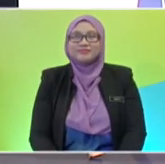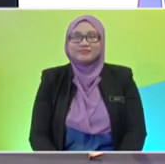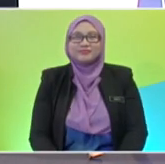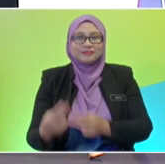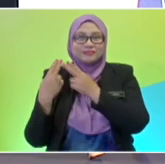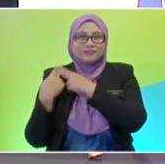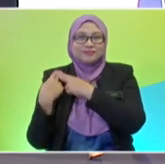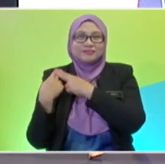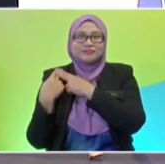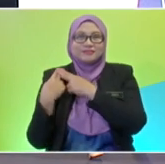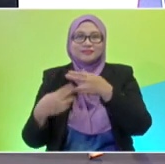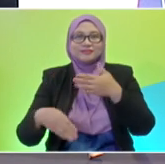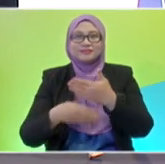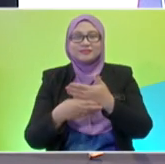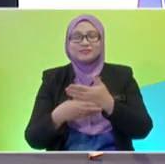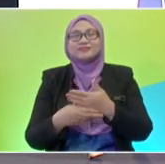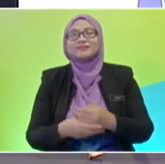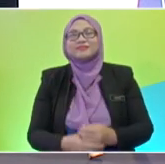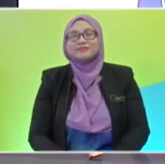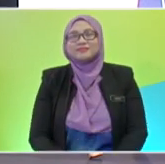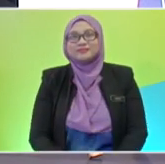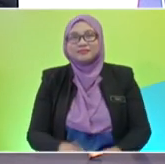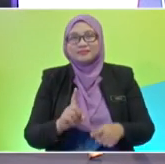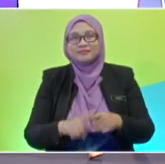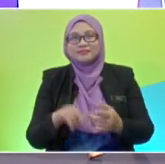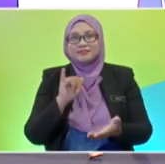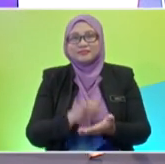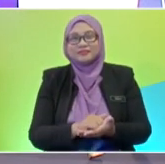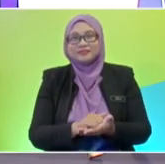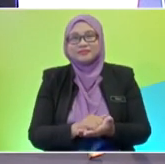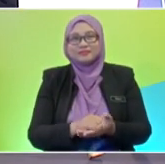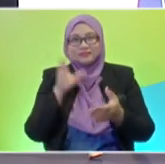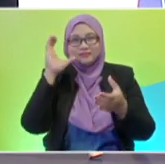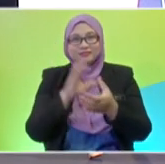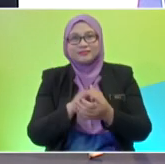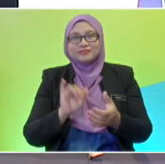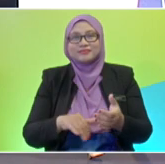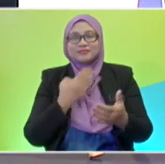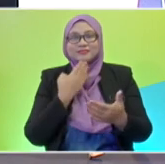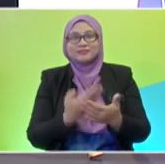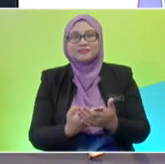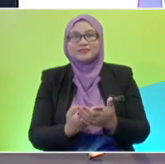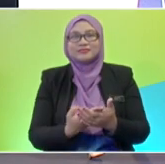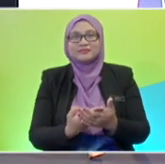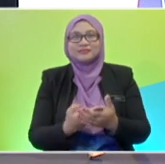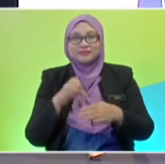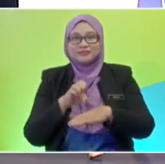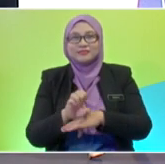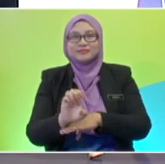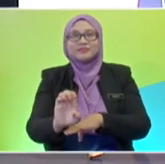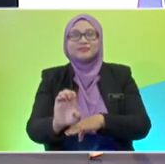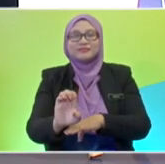semakin bertambah tanggung jawab bertambah tapi itu kepercayaan yang baik dan syariat ini mengekspor produk-produk tempat dan keluhan